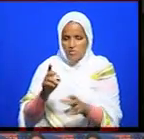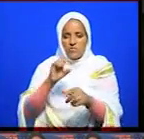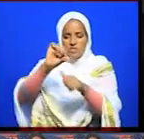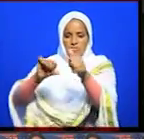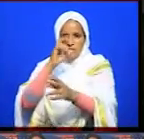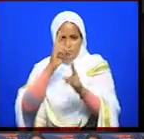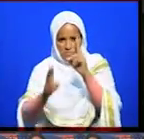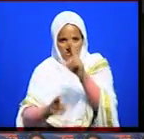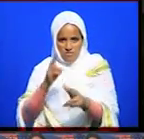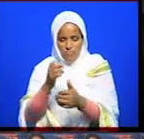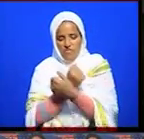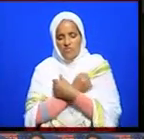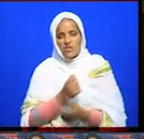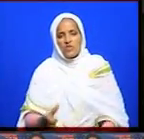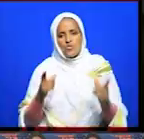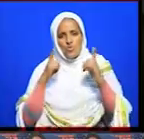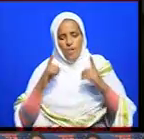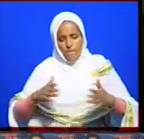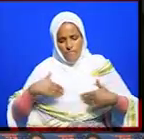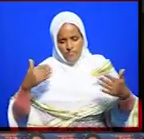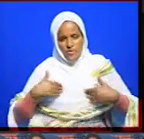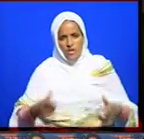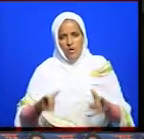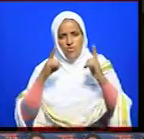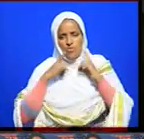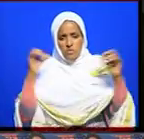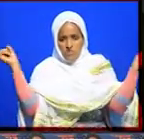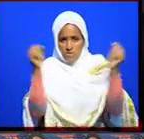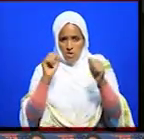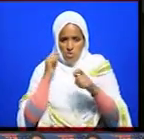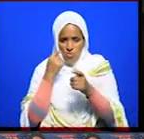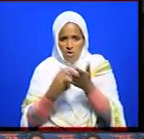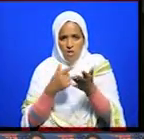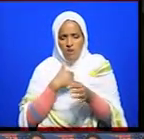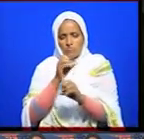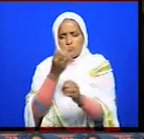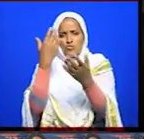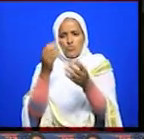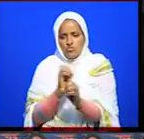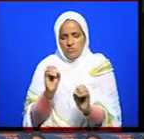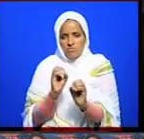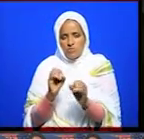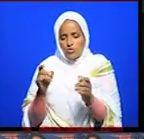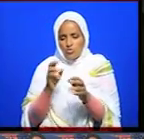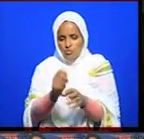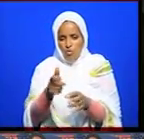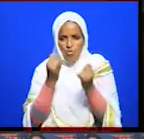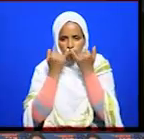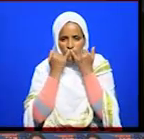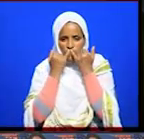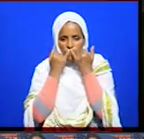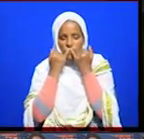ታናሽን አክብሮ ታናሽን ያከብር እና በፍቅር ነው የምንኖረው፣ በደስታ ነው የምንኖረው። ብንጣላ እንኳን ብዙ እንትን አንልም፣